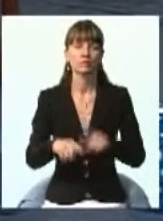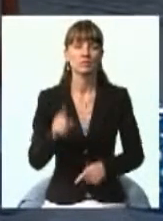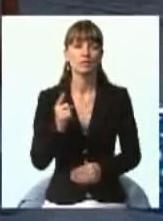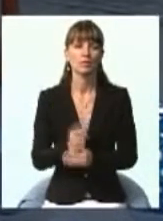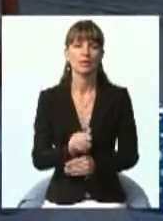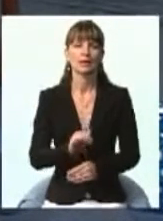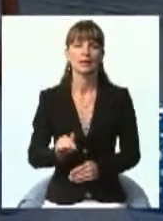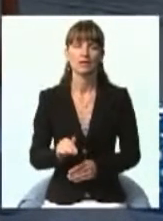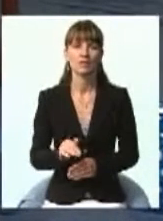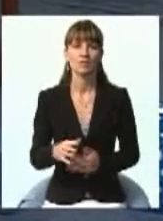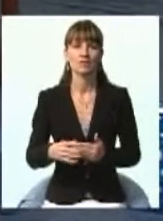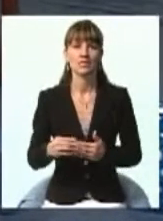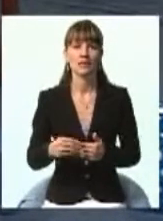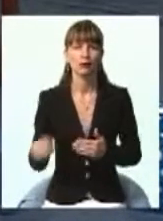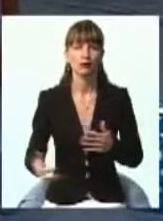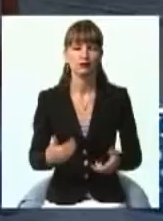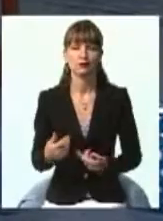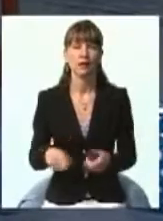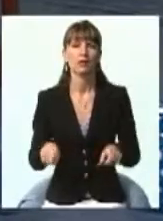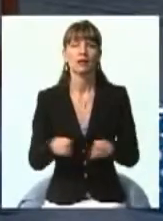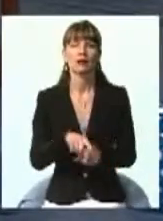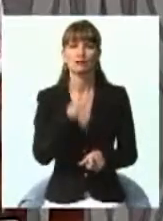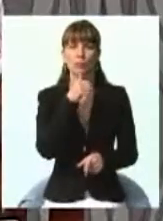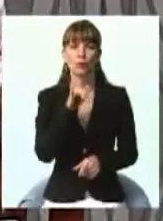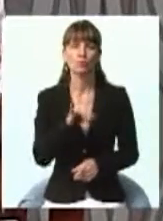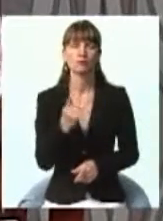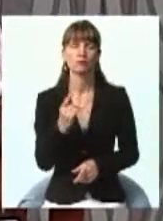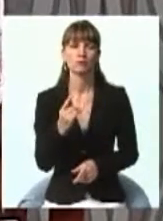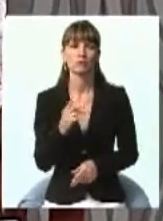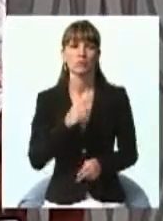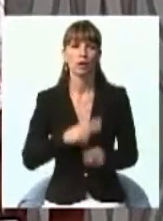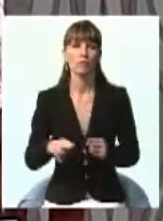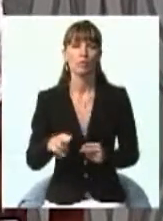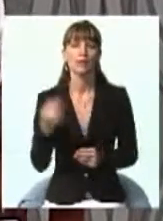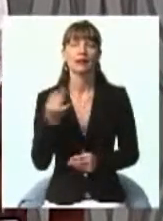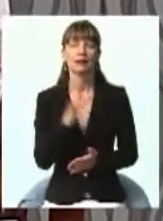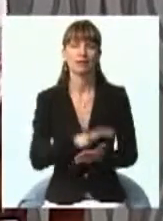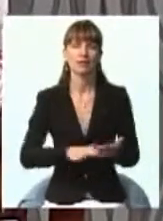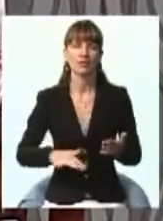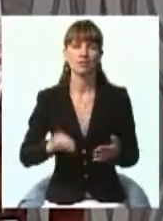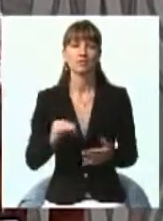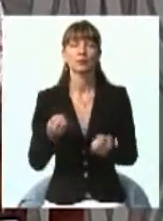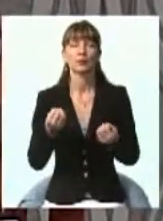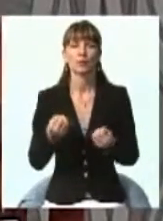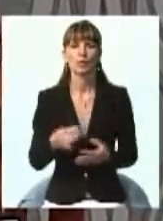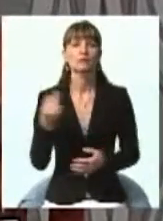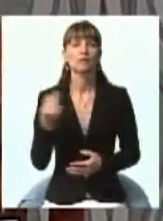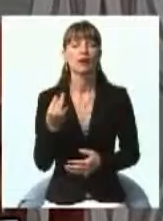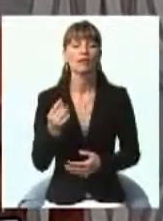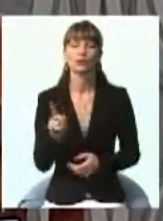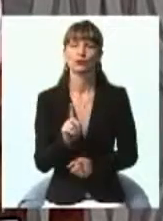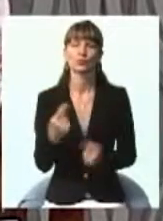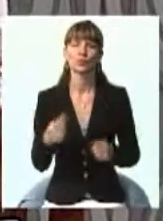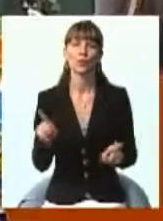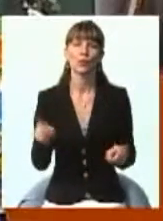забороняють дітям порпатись у землі. Таким чином дитина просто, у дитини зникає інтерес далі продовжувати це заняття, і вона просто цікавиться чимось